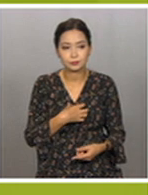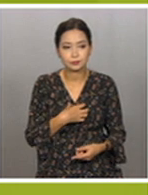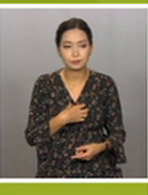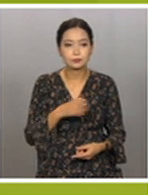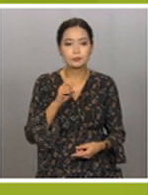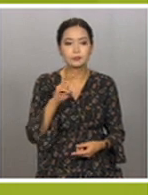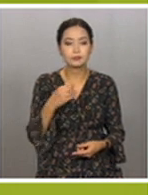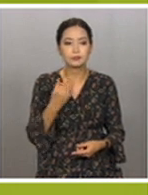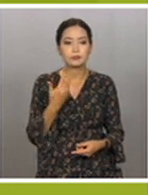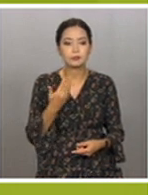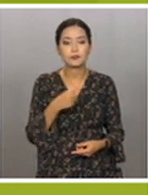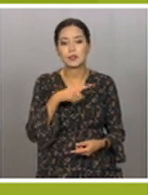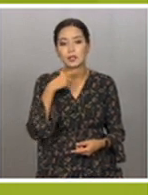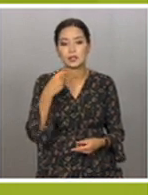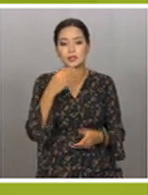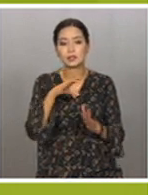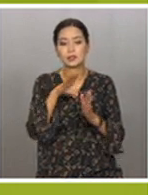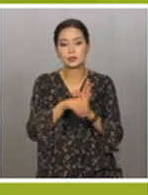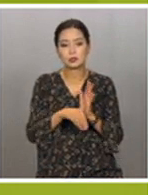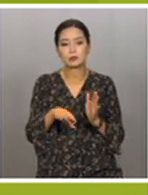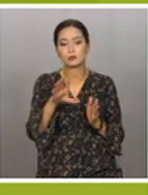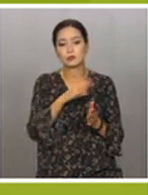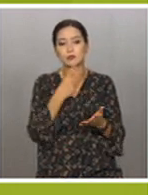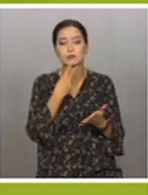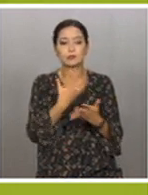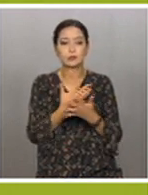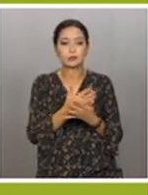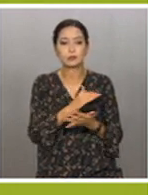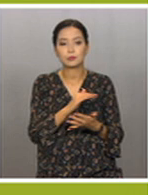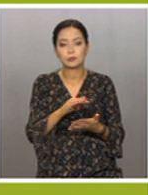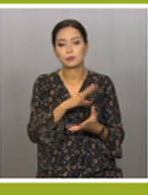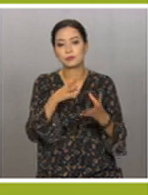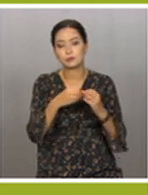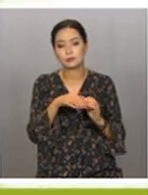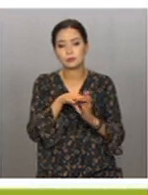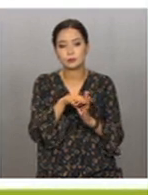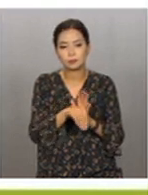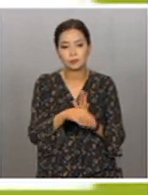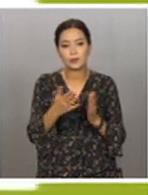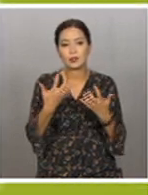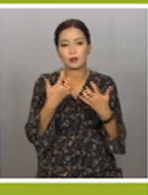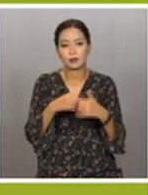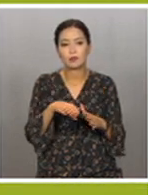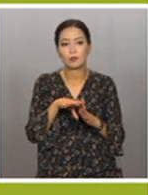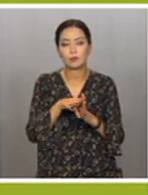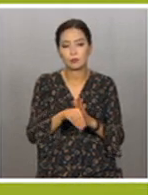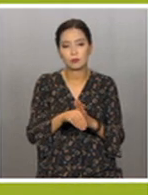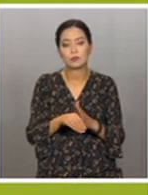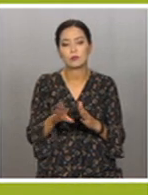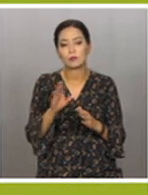үкіметі Ресей құрамында ұлттық мүддені көздейтін демократиялық құрылымды негізге алатын автономия құру мәселесін алға